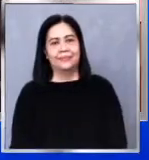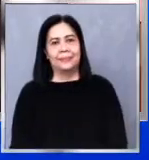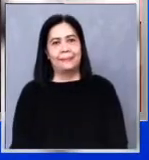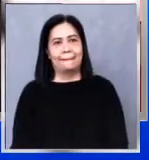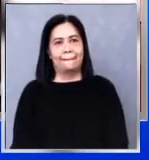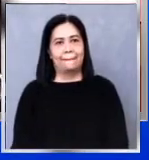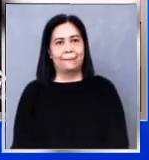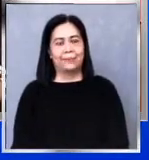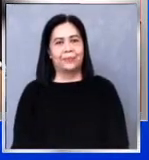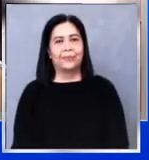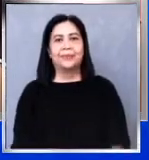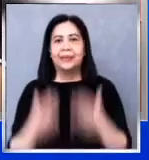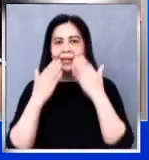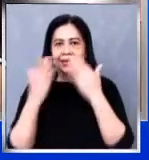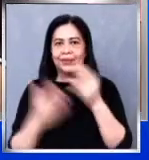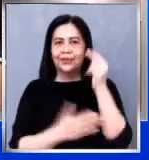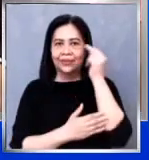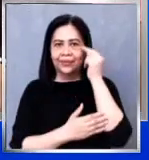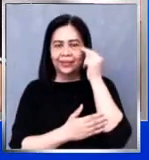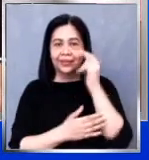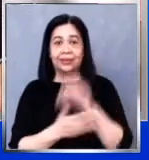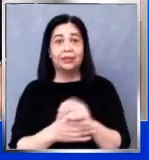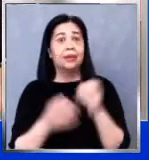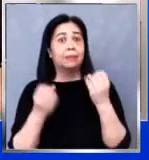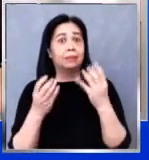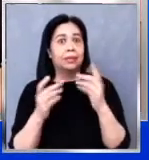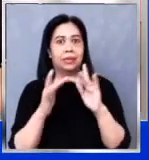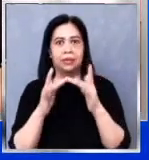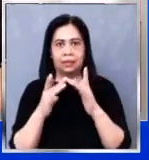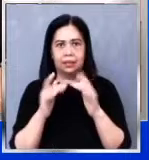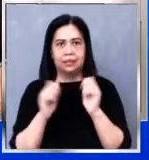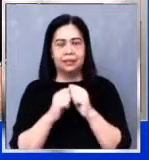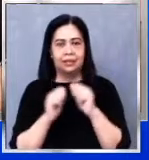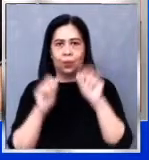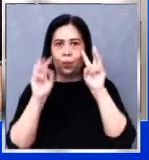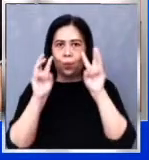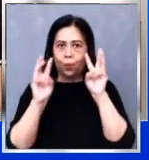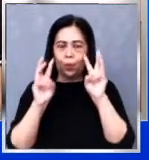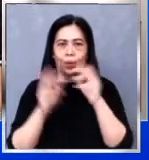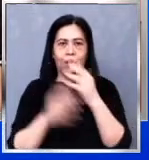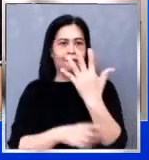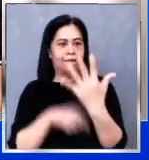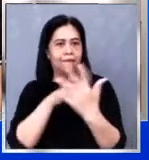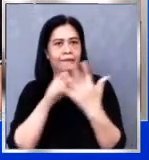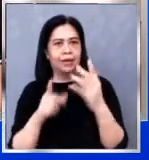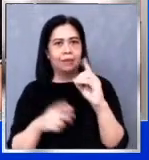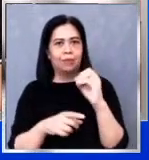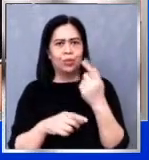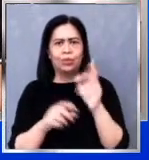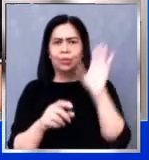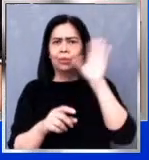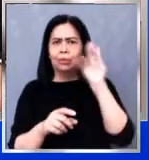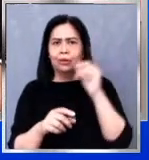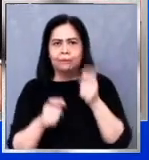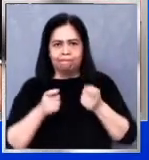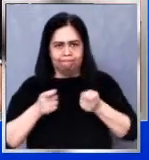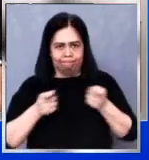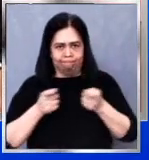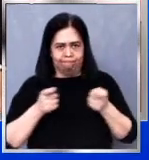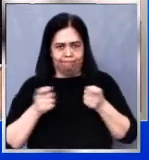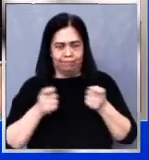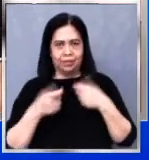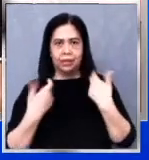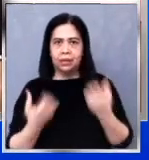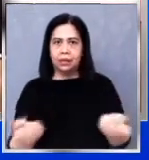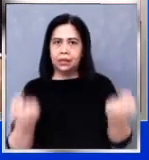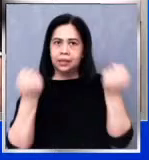Salamat Nelson. Marami pong netizens ang napapabilib sa limang asong may kakaibang self-control. Grabe sa